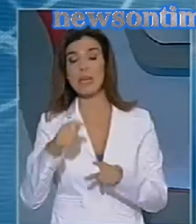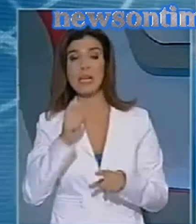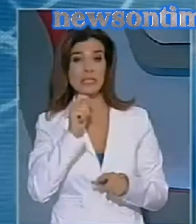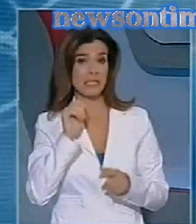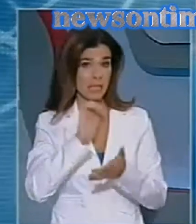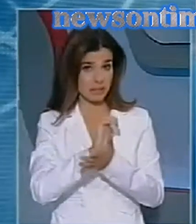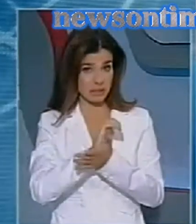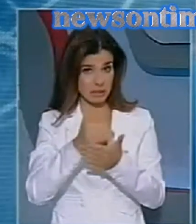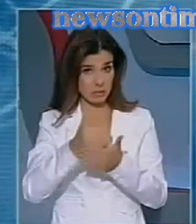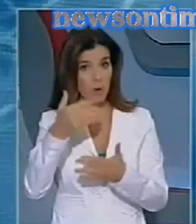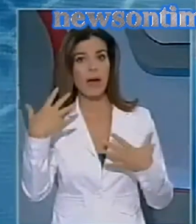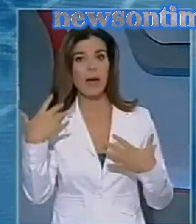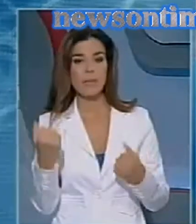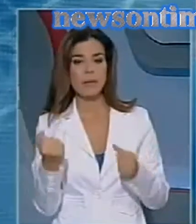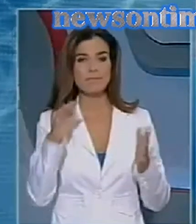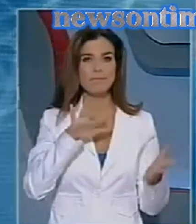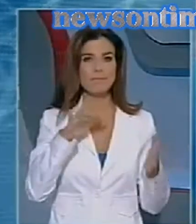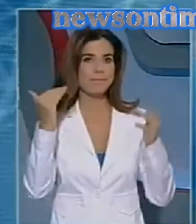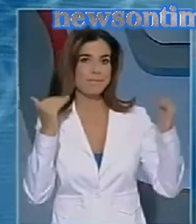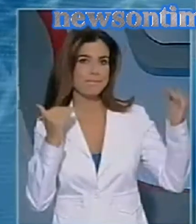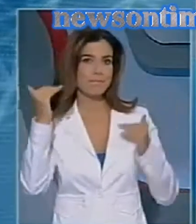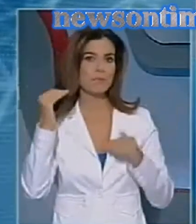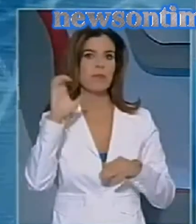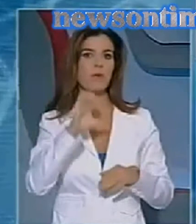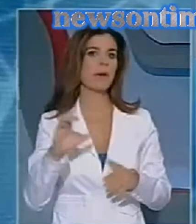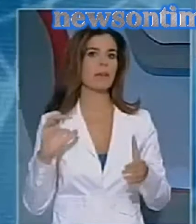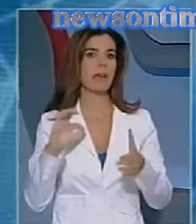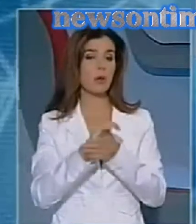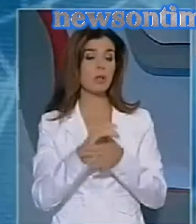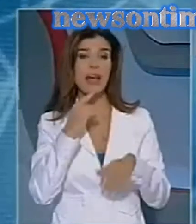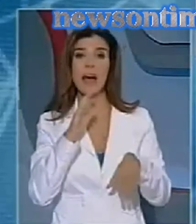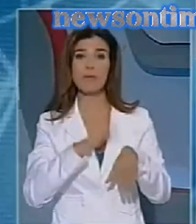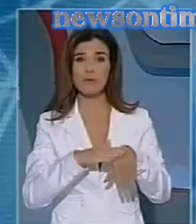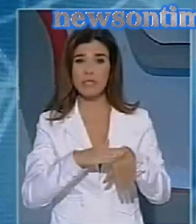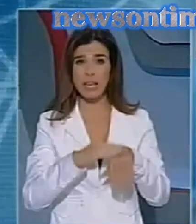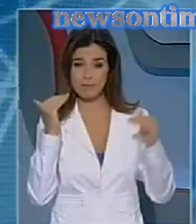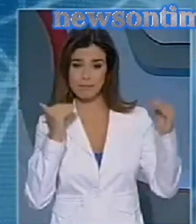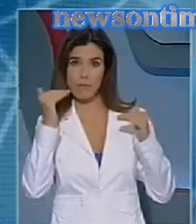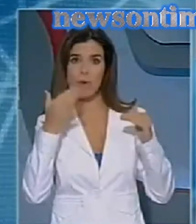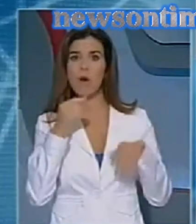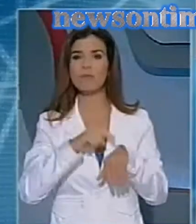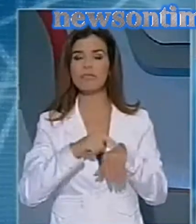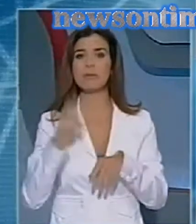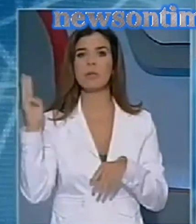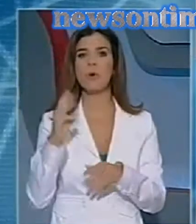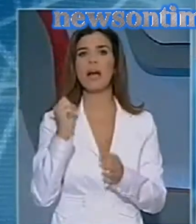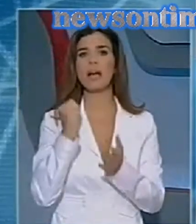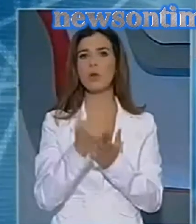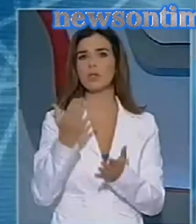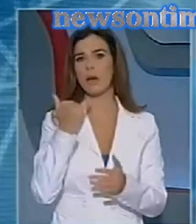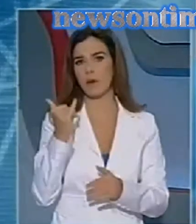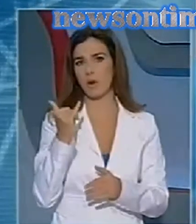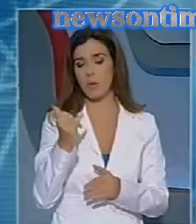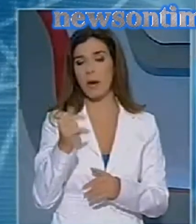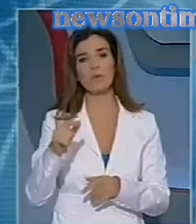δεν έλειψαν μάλιστα τα έξι αφήξεις και οι οικονομικές αρχές της Ευρωπαϊκής Ένωσης απέδωσαν την αβεβαιότητά τους στη μη ολοκλήρωση της αναθεώρησης από την Τρόικα, κάτι